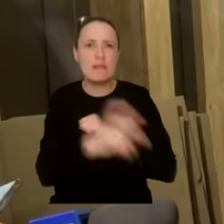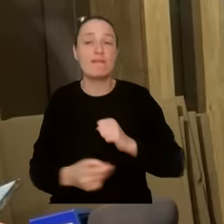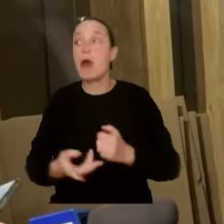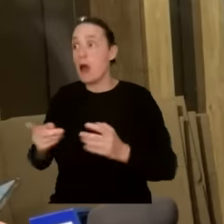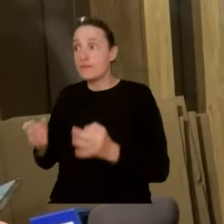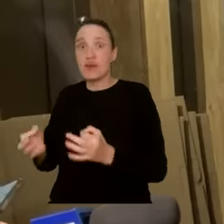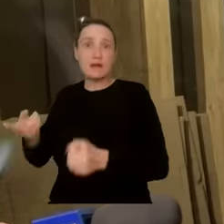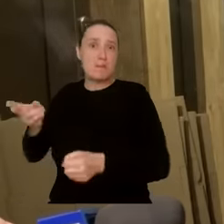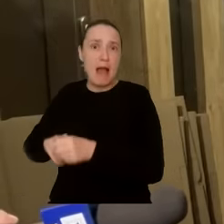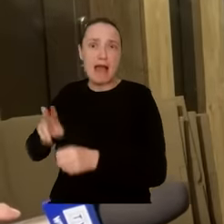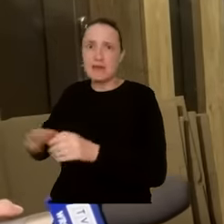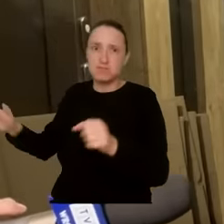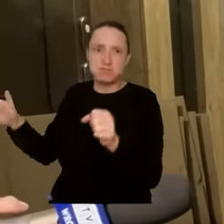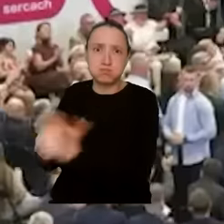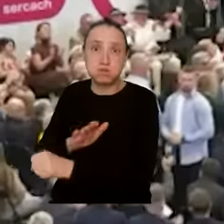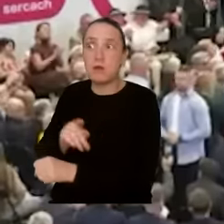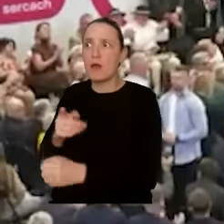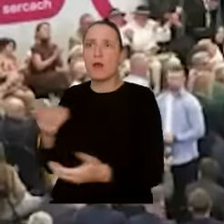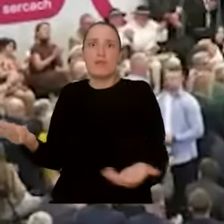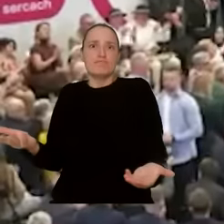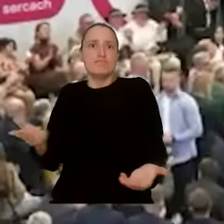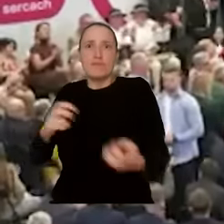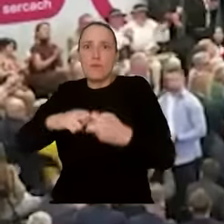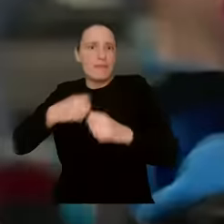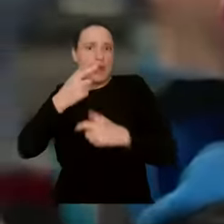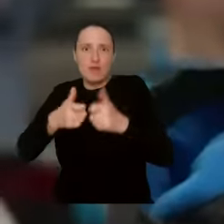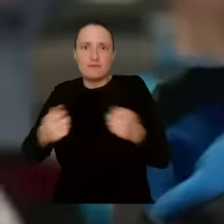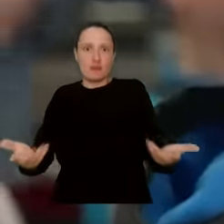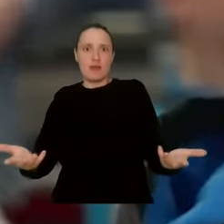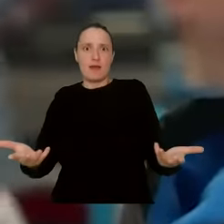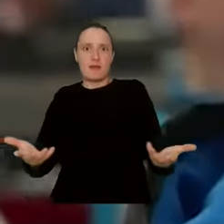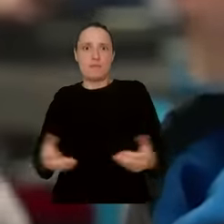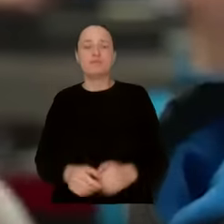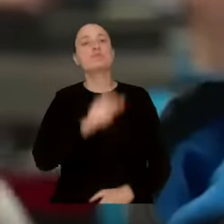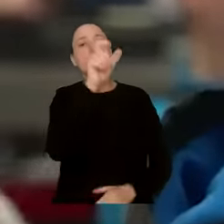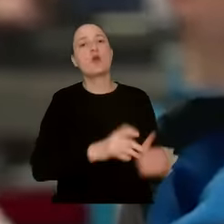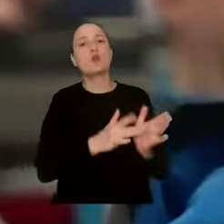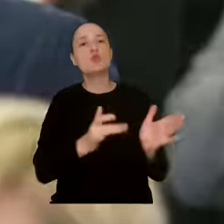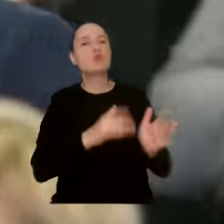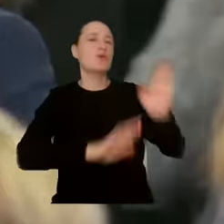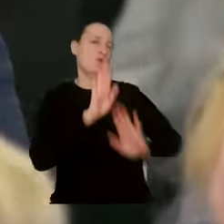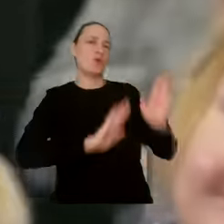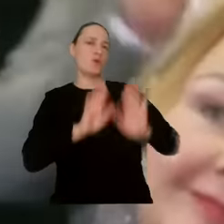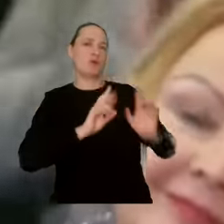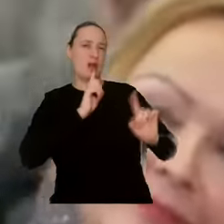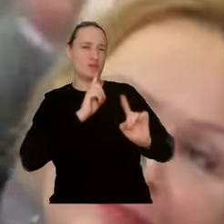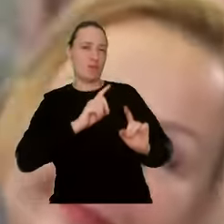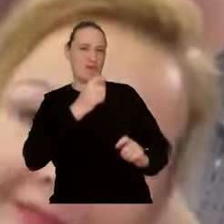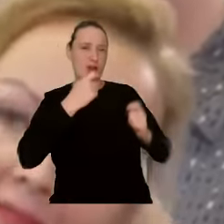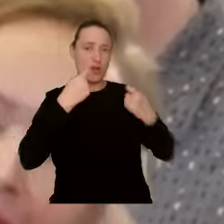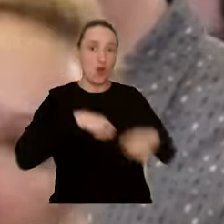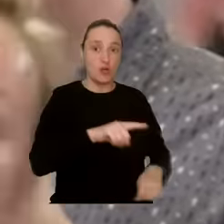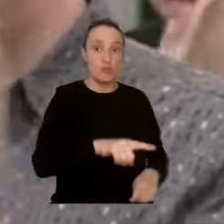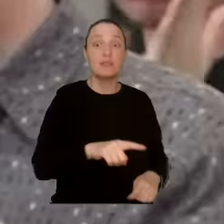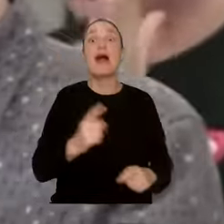zboża, problemy są nierozwiązane. Donald Tusk od dłuższego czasu unika rozmów z rolnikami. Jeden z nich postanowił pojechać